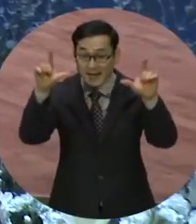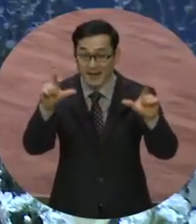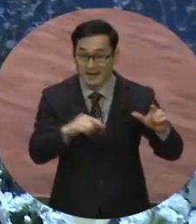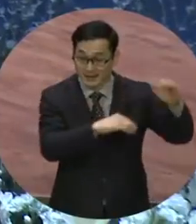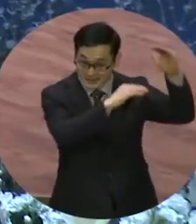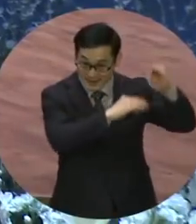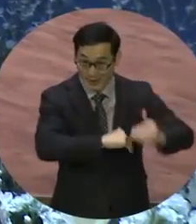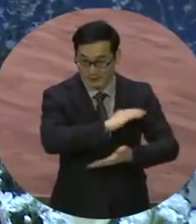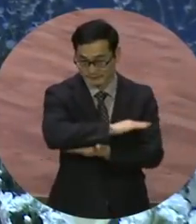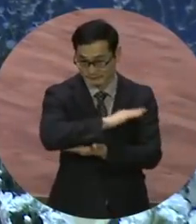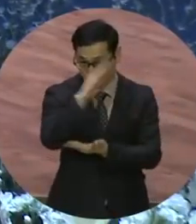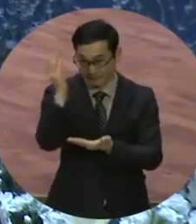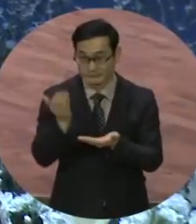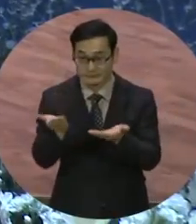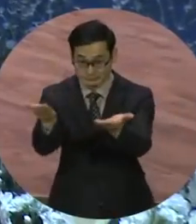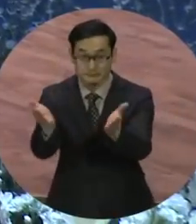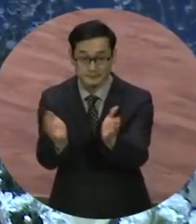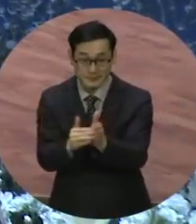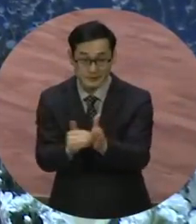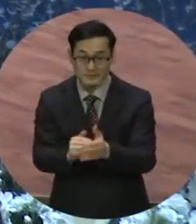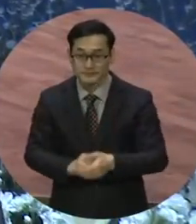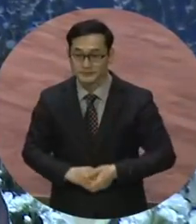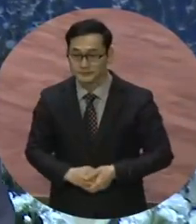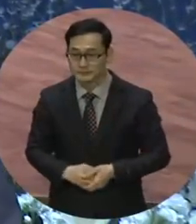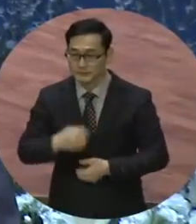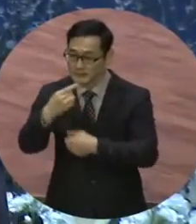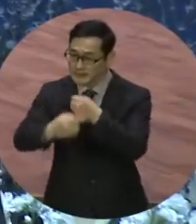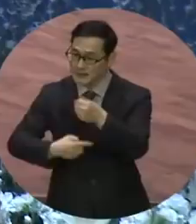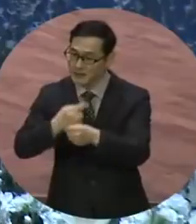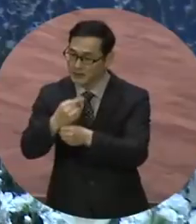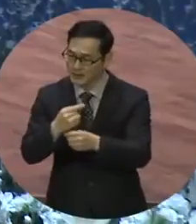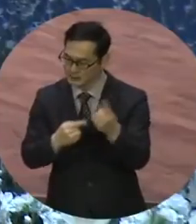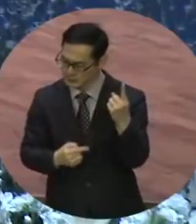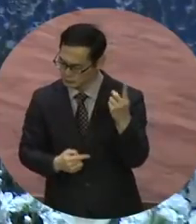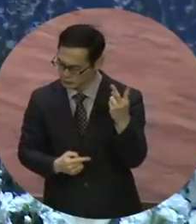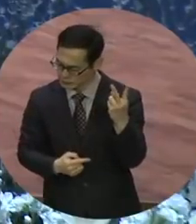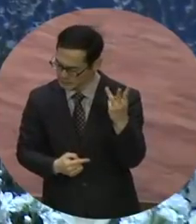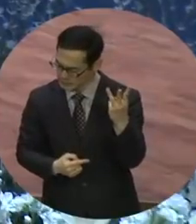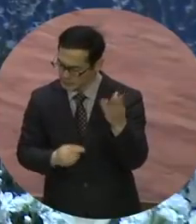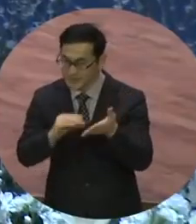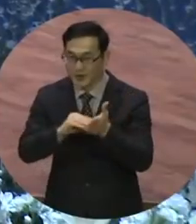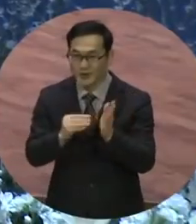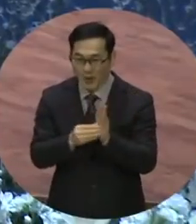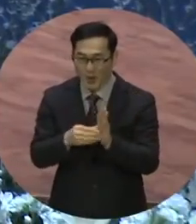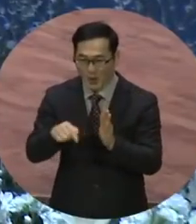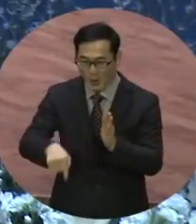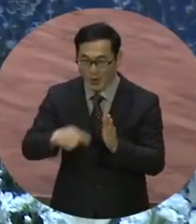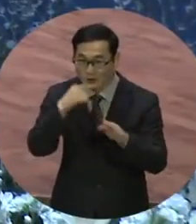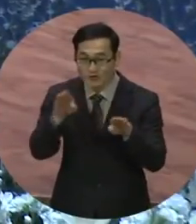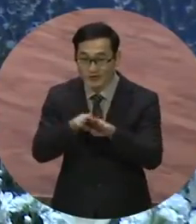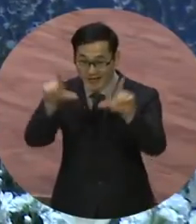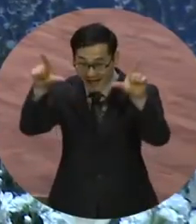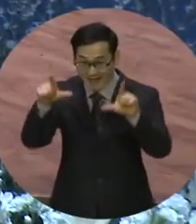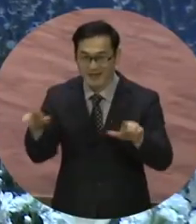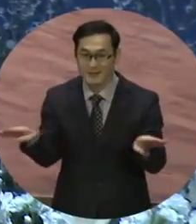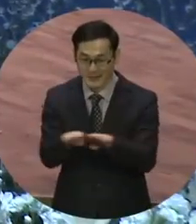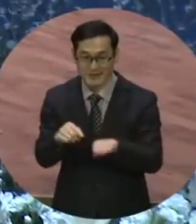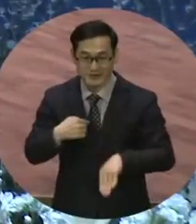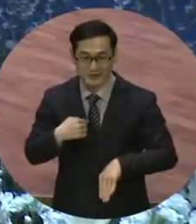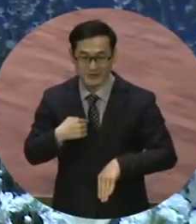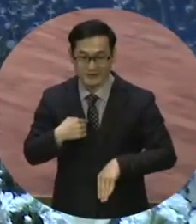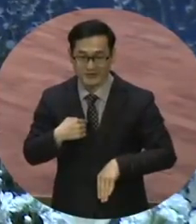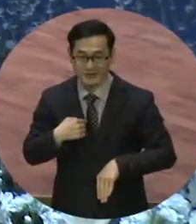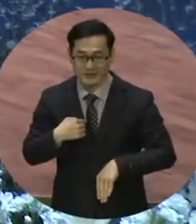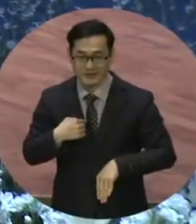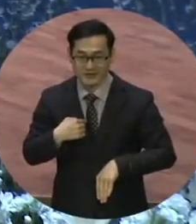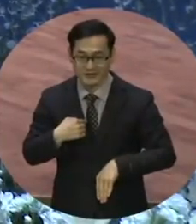다 말씀드렸습니다. 제가 1년에 2번에서 3번 정도 이렇게 강단을 비우는데 이상하게